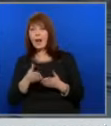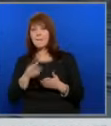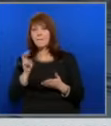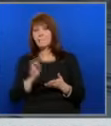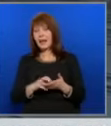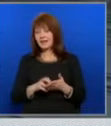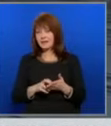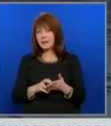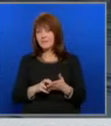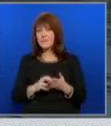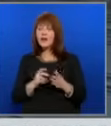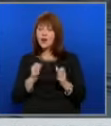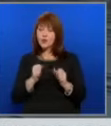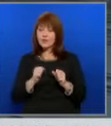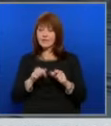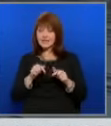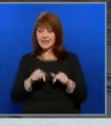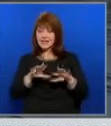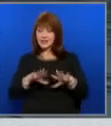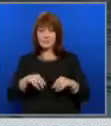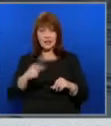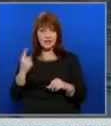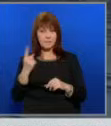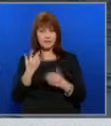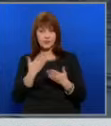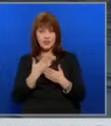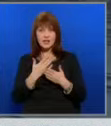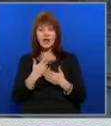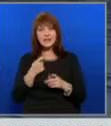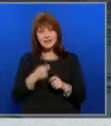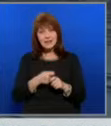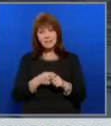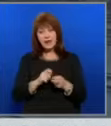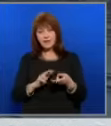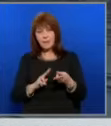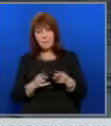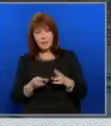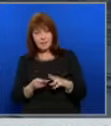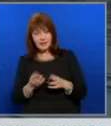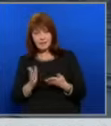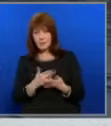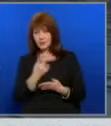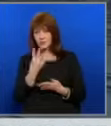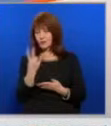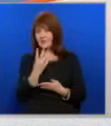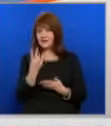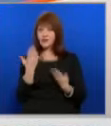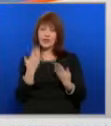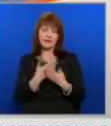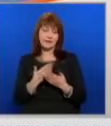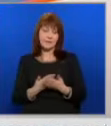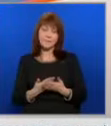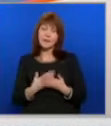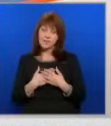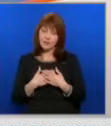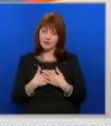Очакванията са бюджетът днес да бъде приет на първо четене, но да бъдат направени промени между двете четения. Това е за сега, колеги.